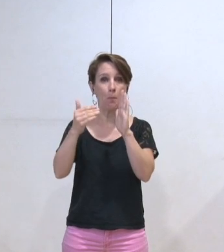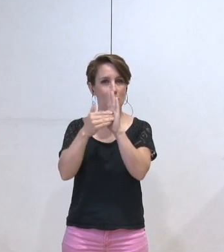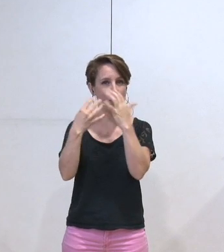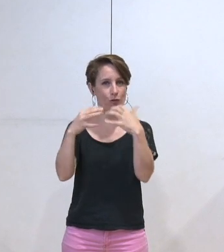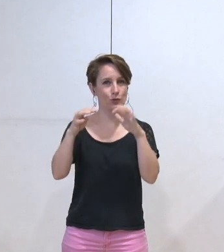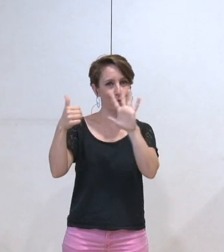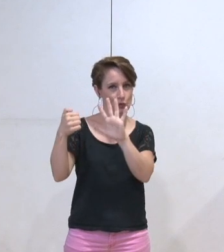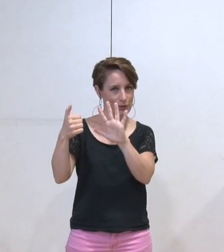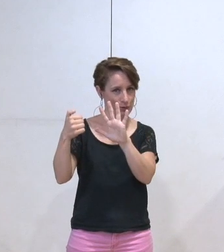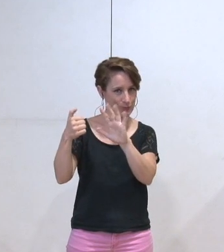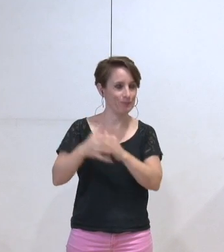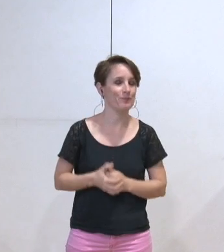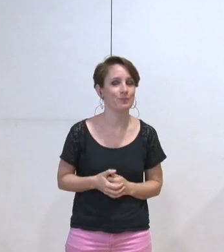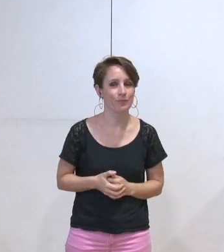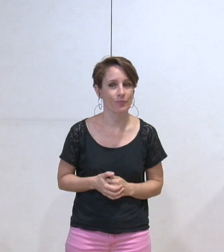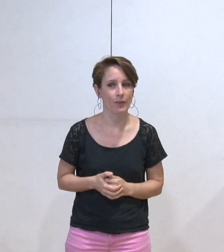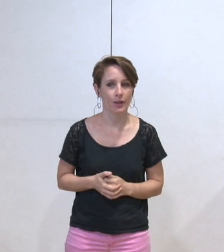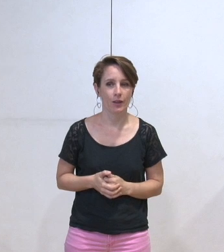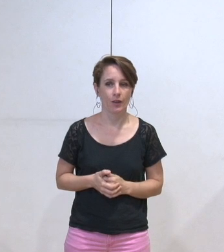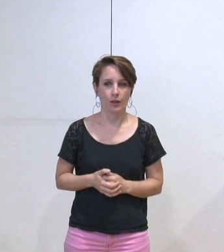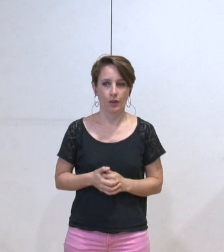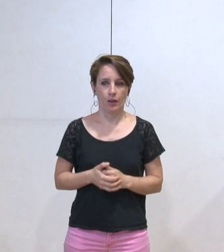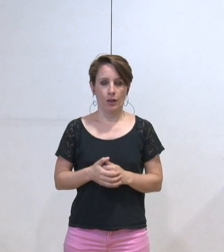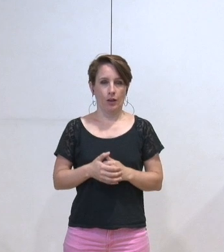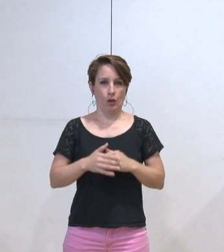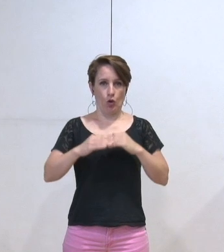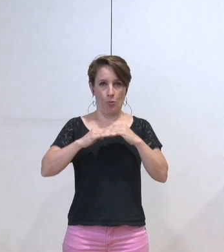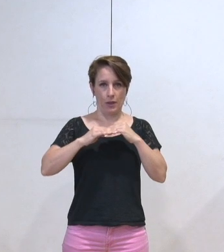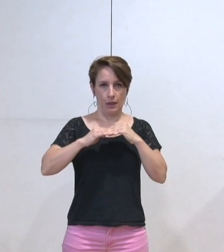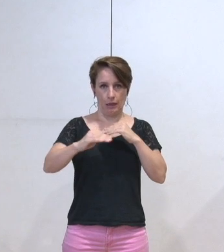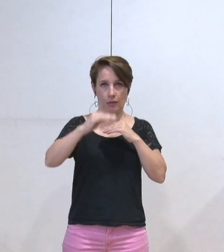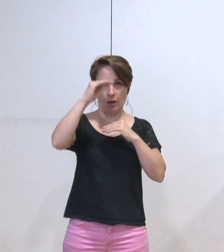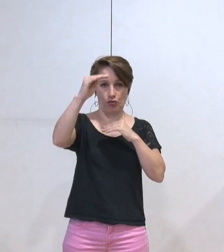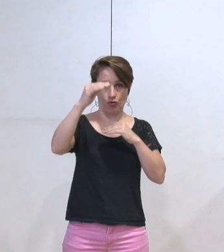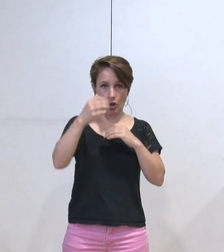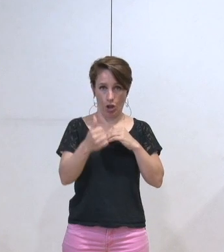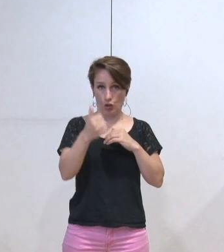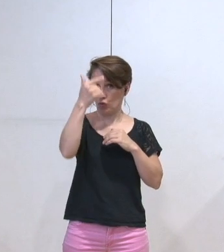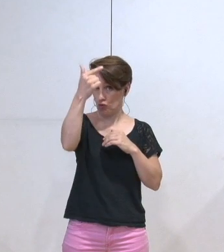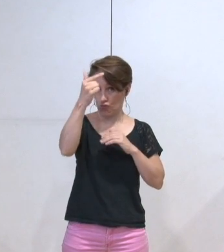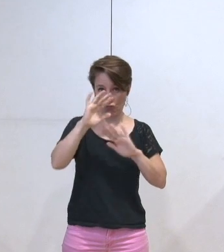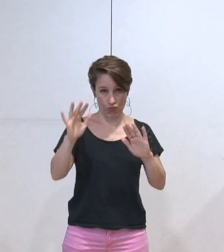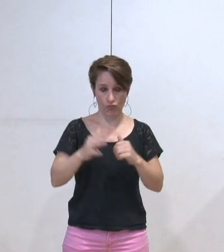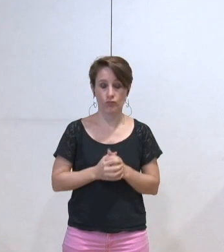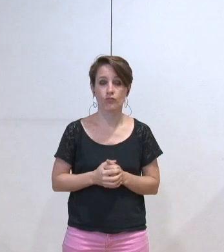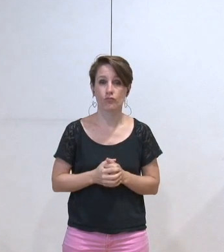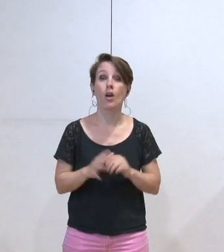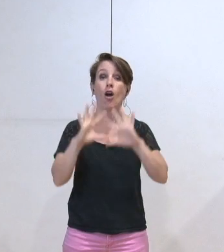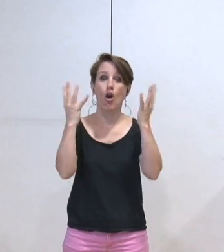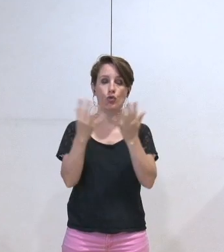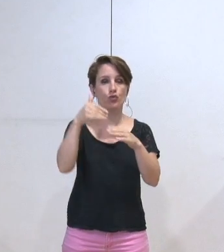1960 avec des niveaux qui vont entre niveau 1 et niveau 2 et avec 14